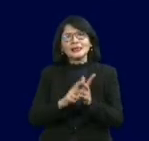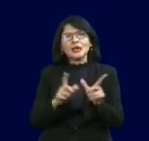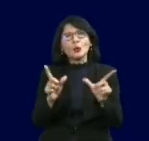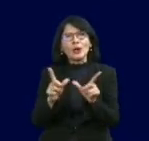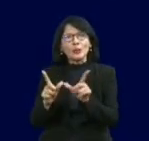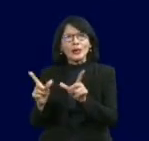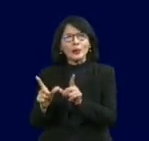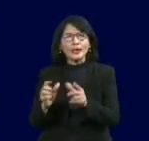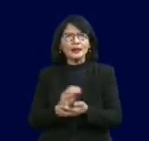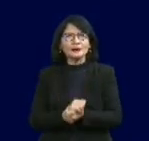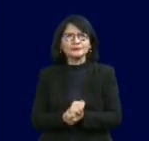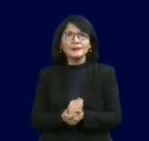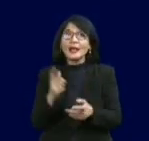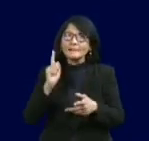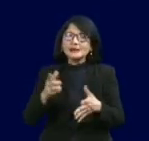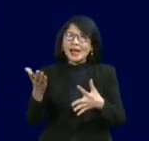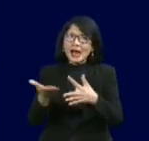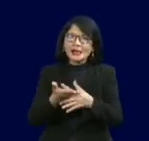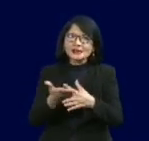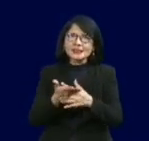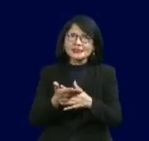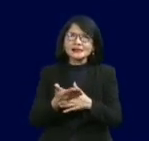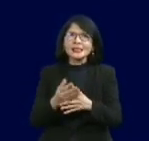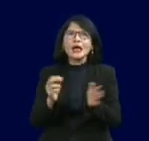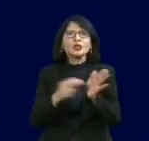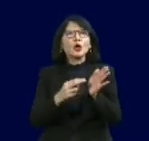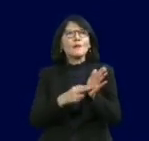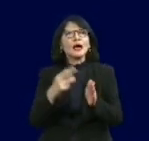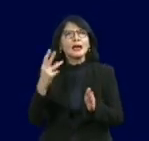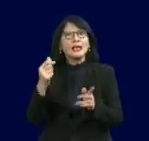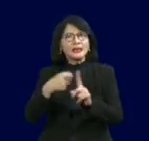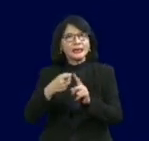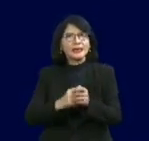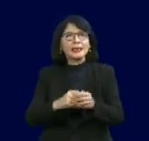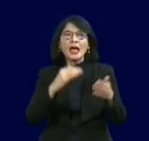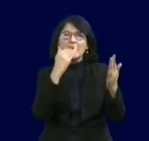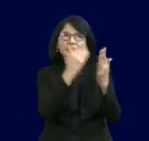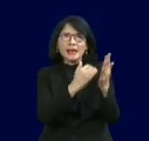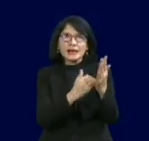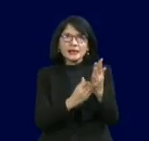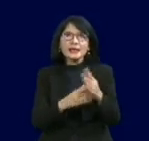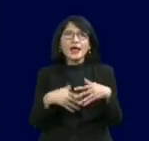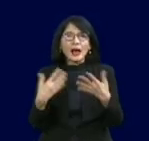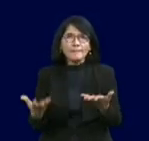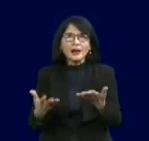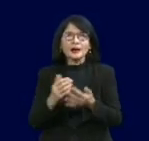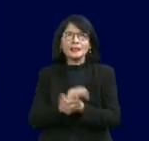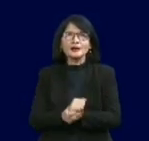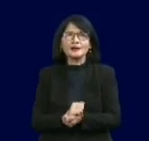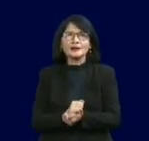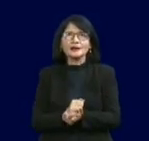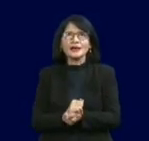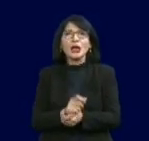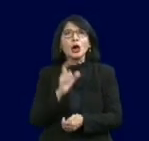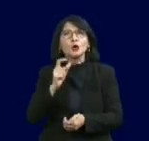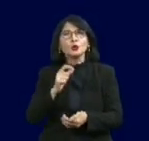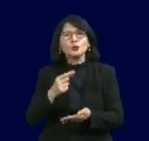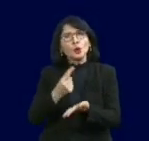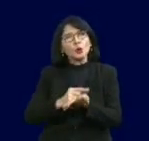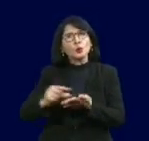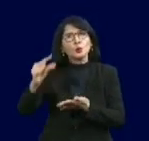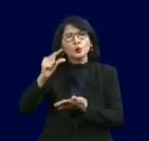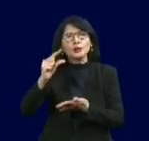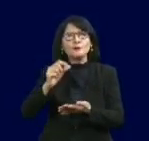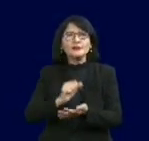info.gtk.kemdikbud.go.id, ya, bisa mengakses di mana rekening mereka, apa persyaratan yang belum dipenuhi, atau untuk yang perguruan tinggi di